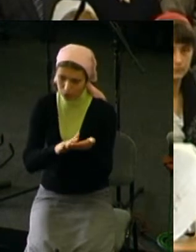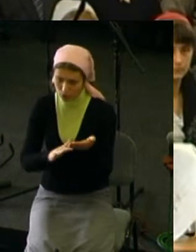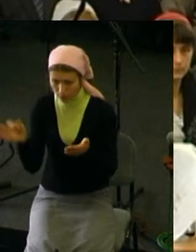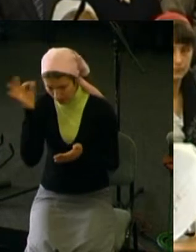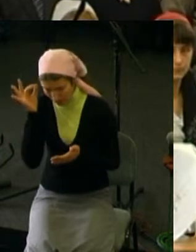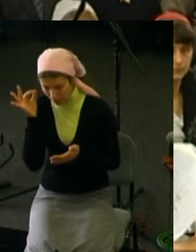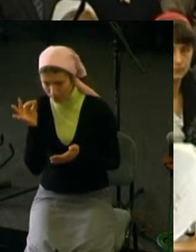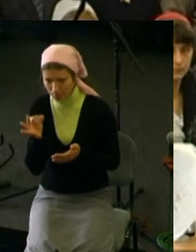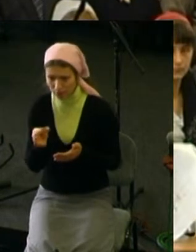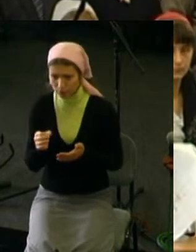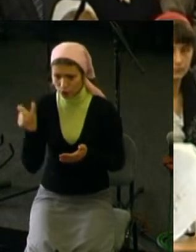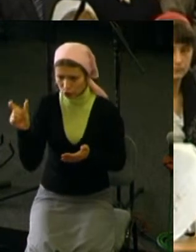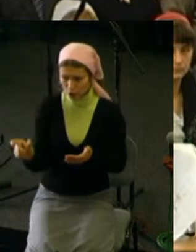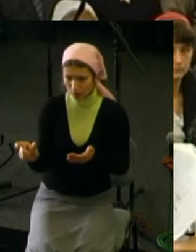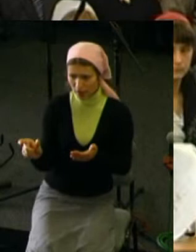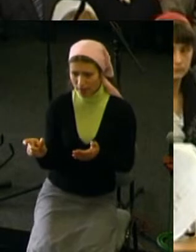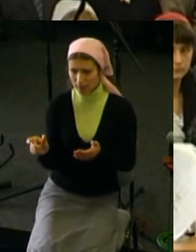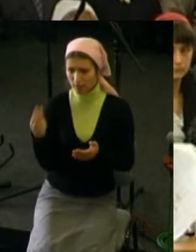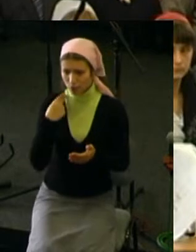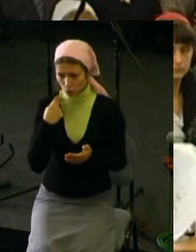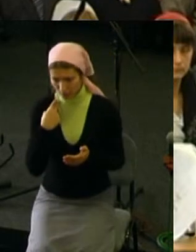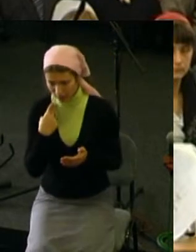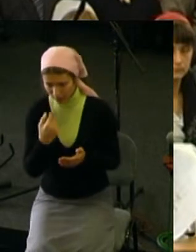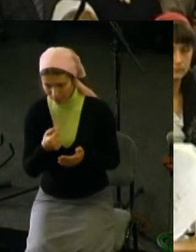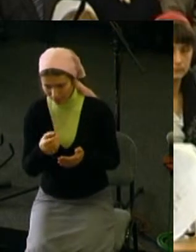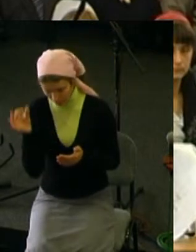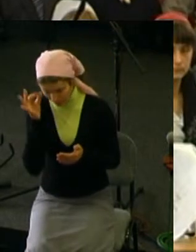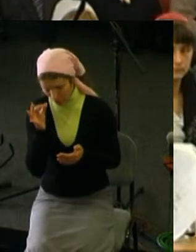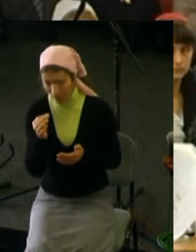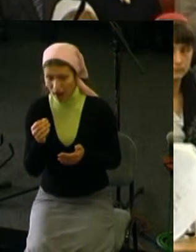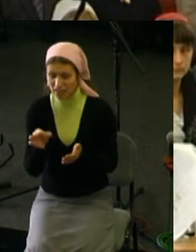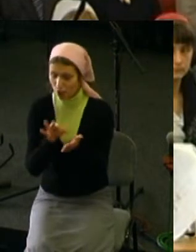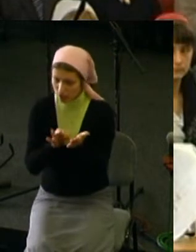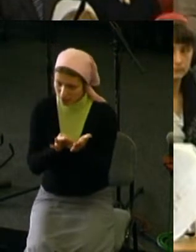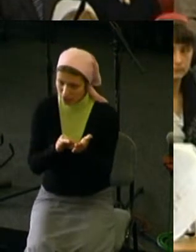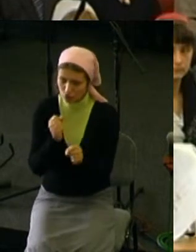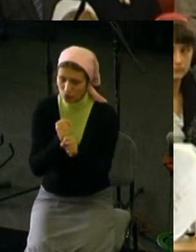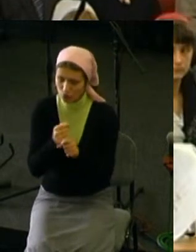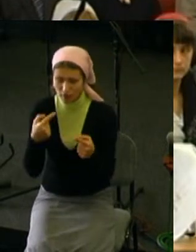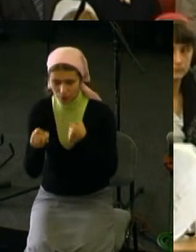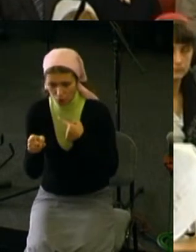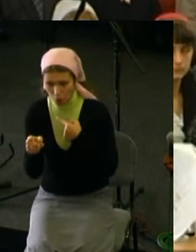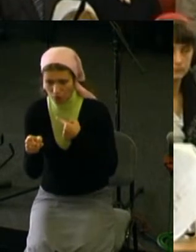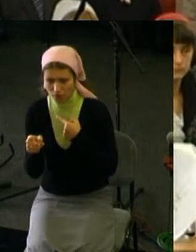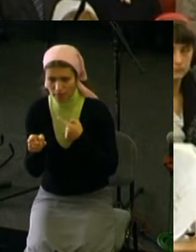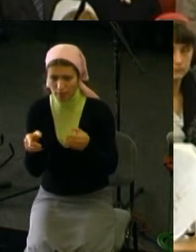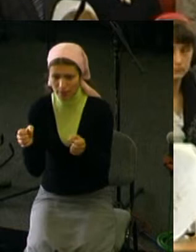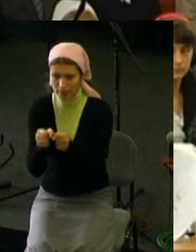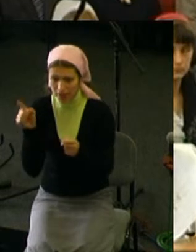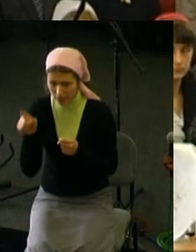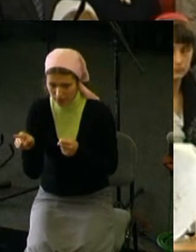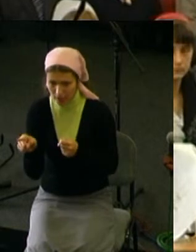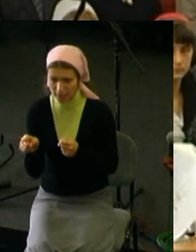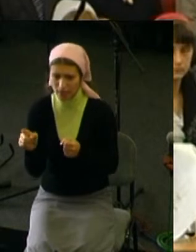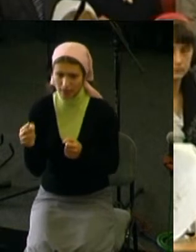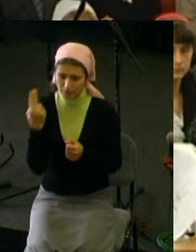багато дуже багато надто багато але він не оцінку зовсім іншу зробив він прийняв це